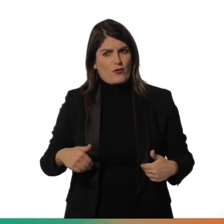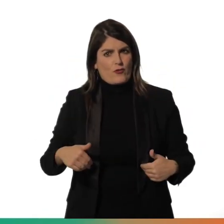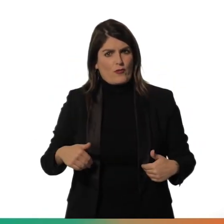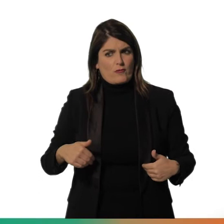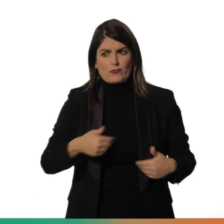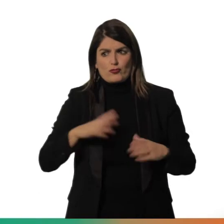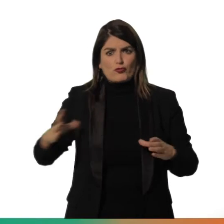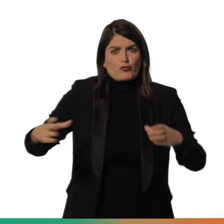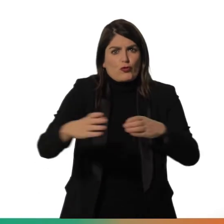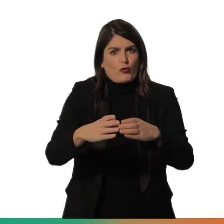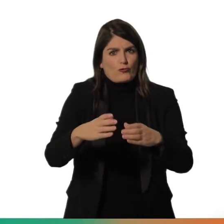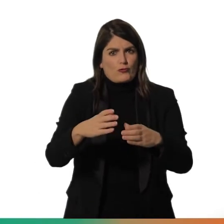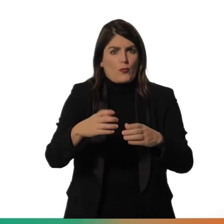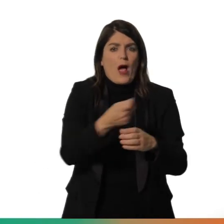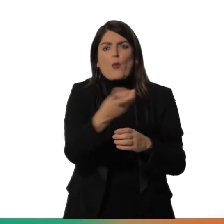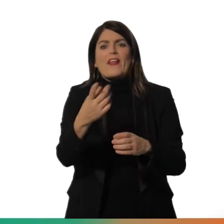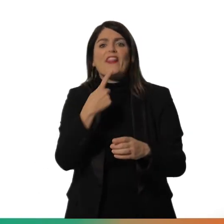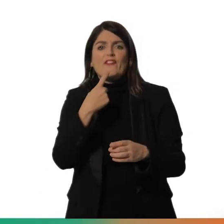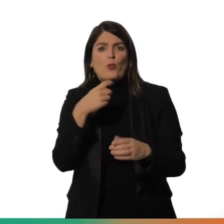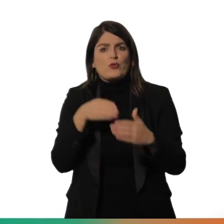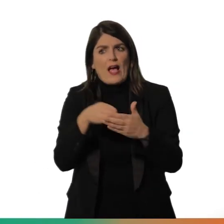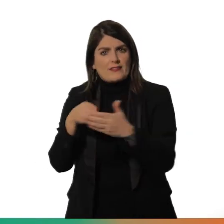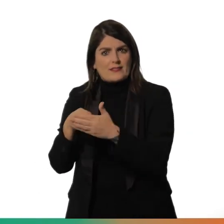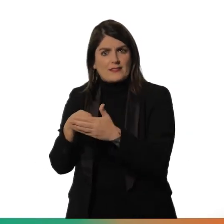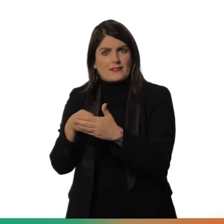tipus de dificultats. I